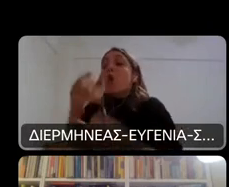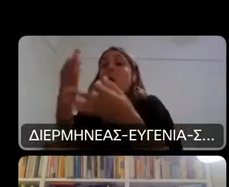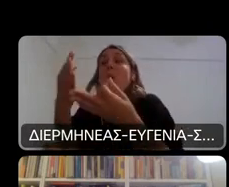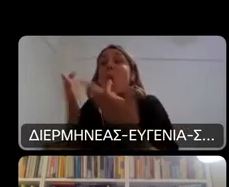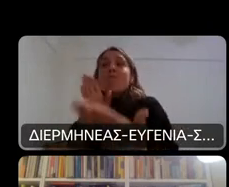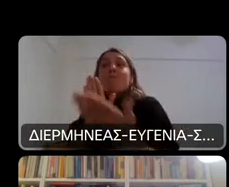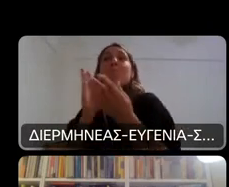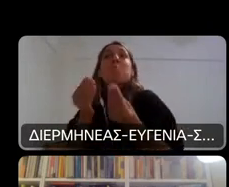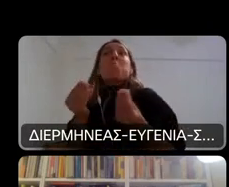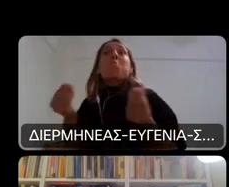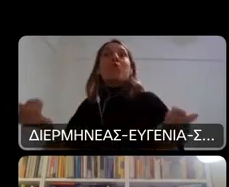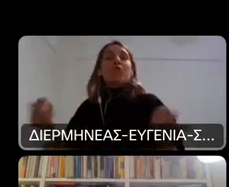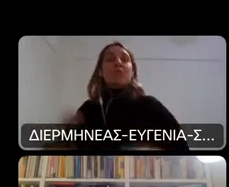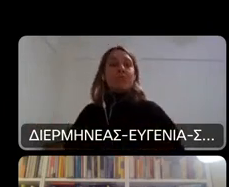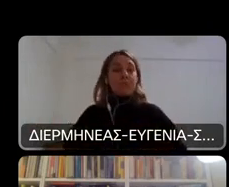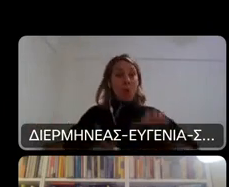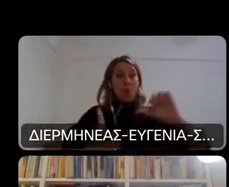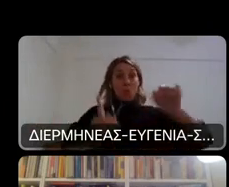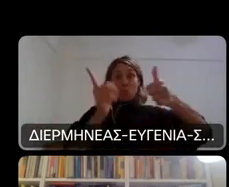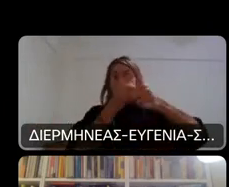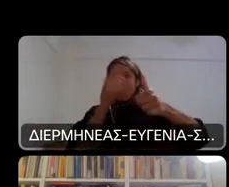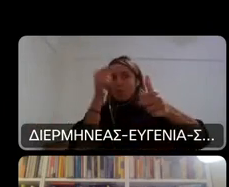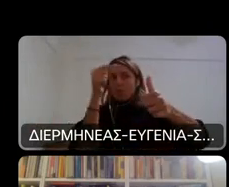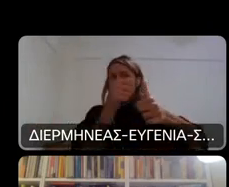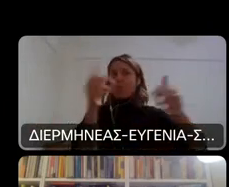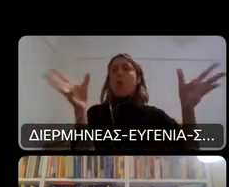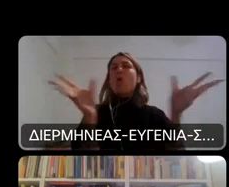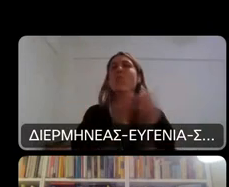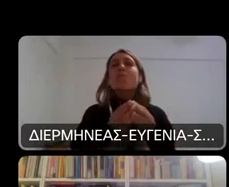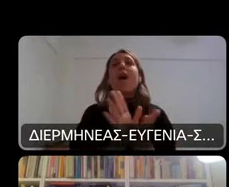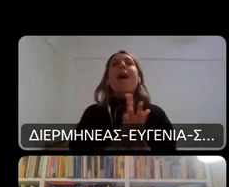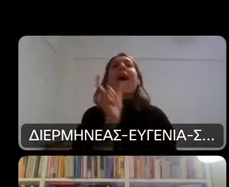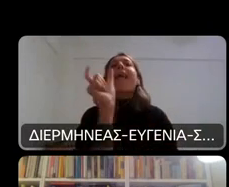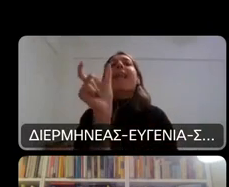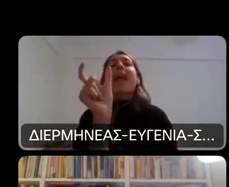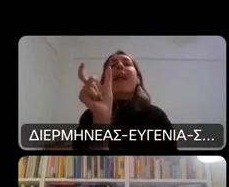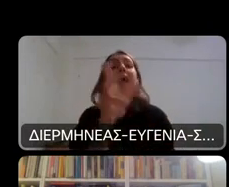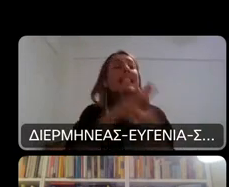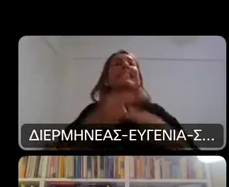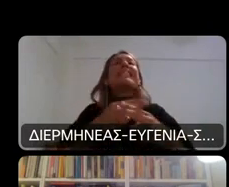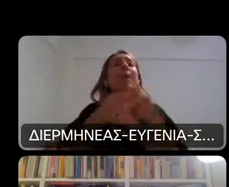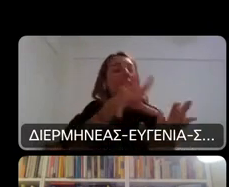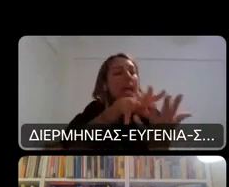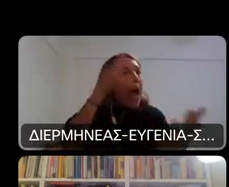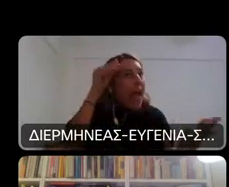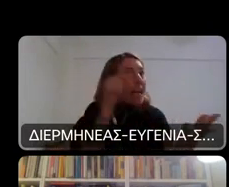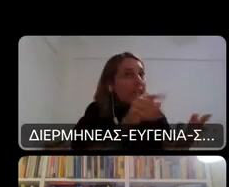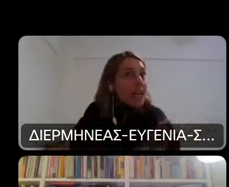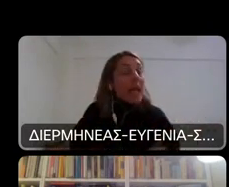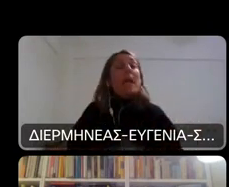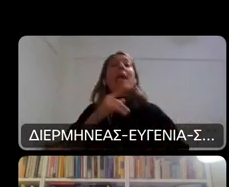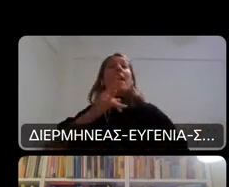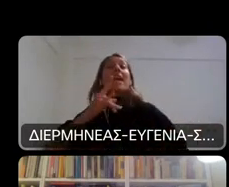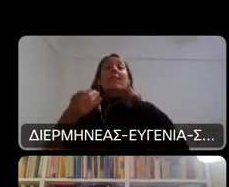Η πρώτη τομή έχει να κάνει με την ενοιολόγηση και πιο συγκεκριμένα με την επανενοιολόγηση του